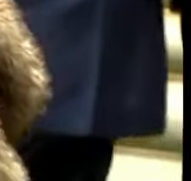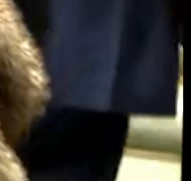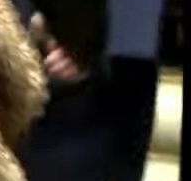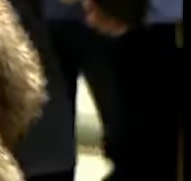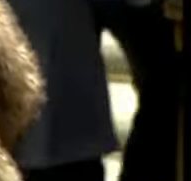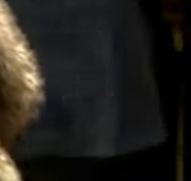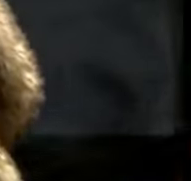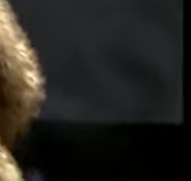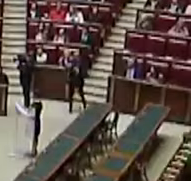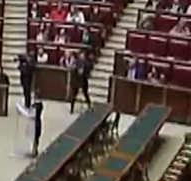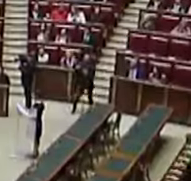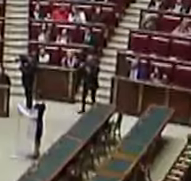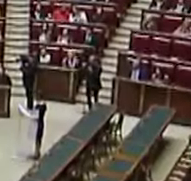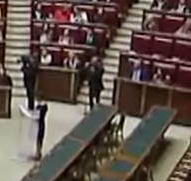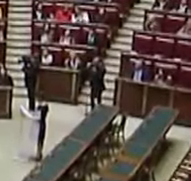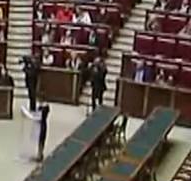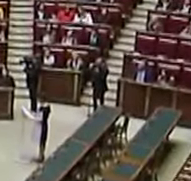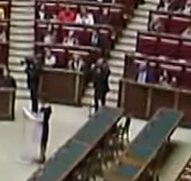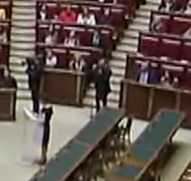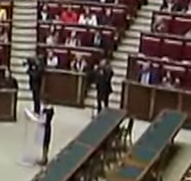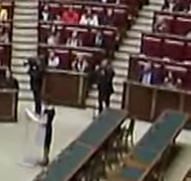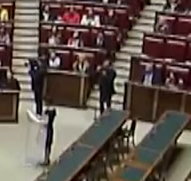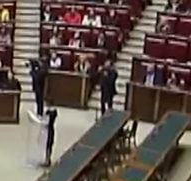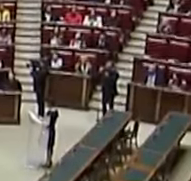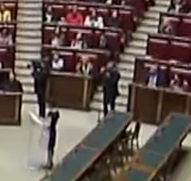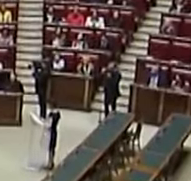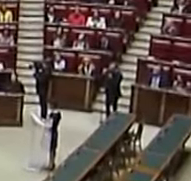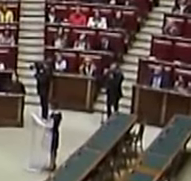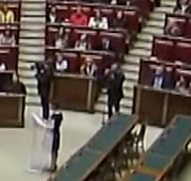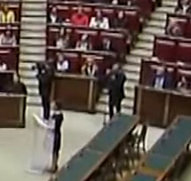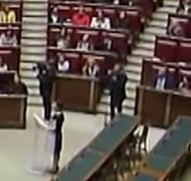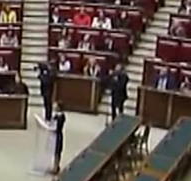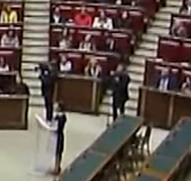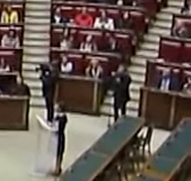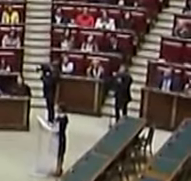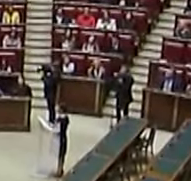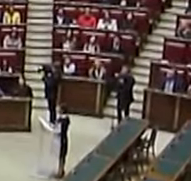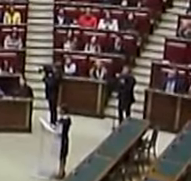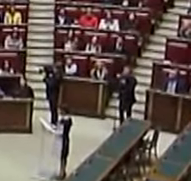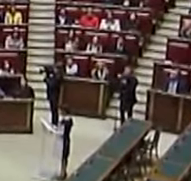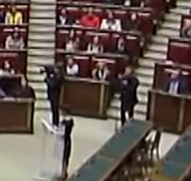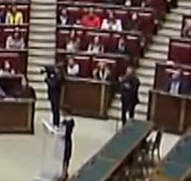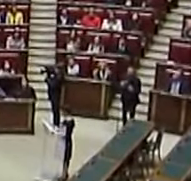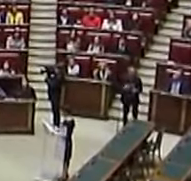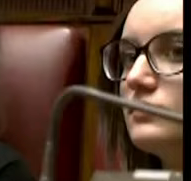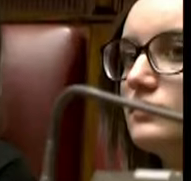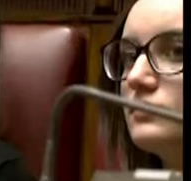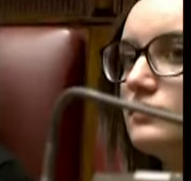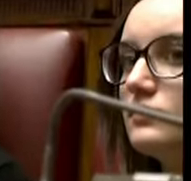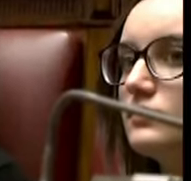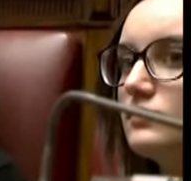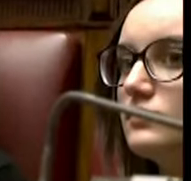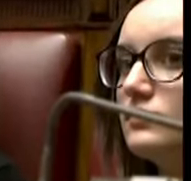Oggi siete qua tutti insieme per assistere a un particolare processo. Lo spettacolo viene rappresentato in occasione del trentesimo